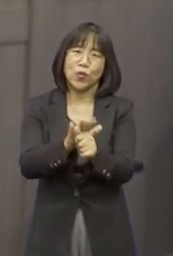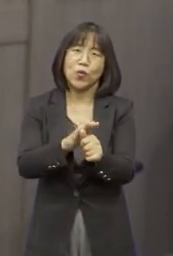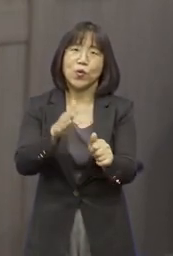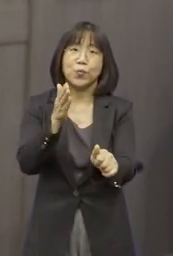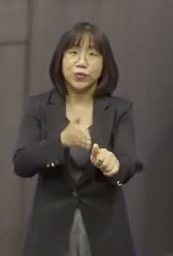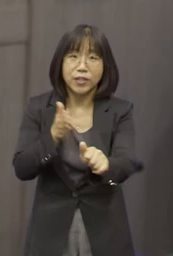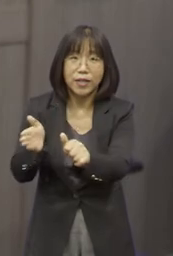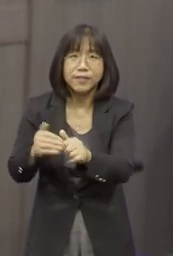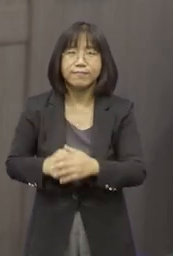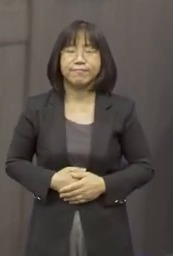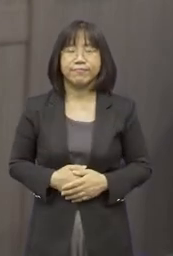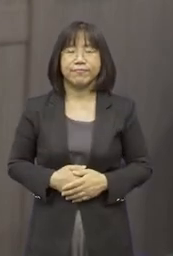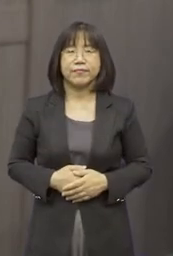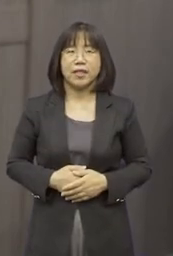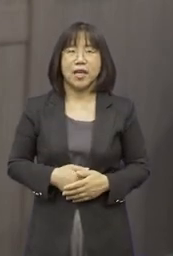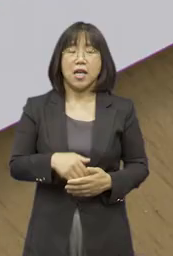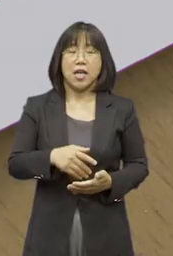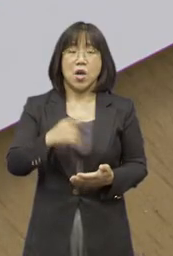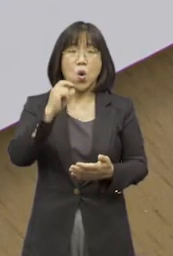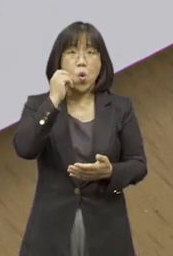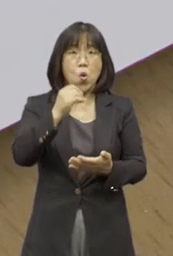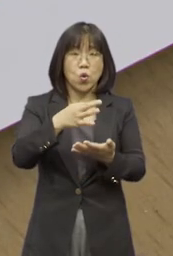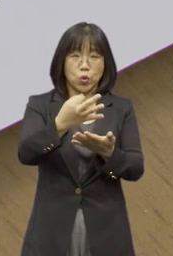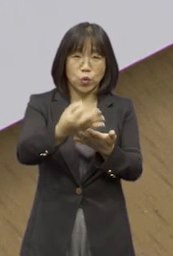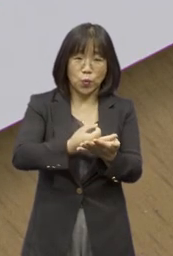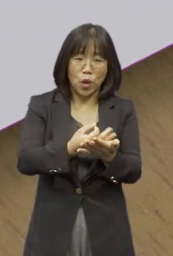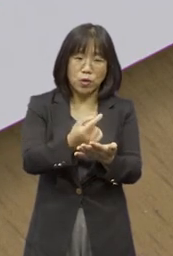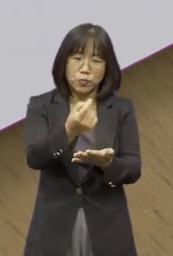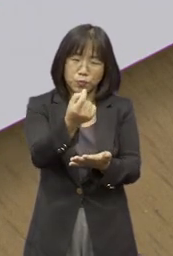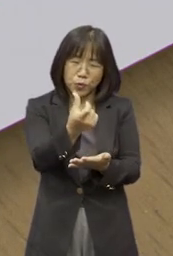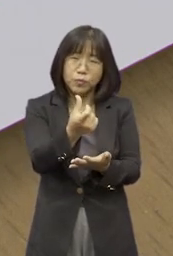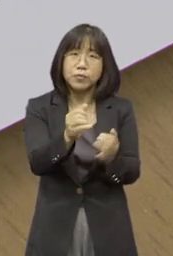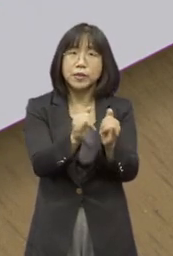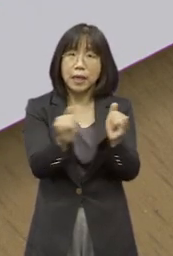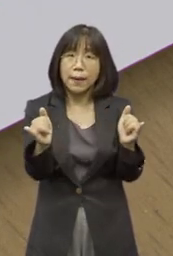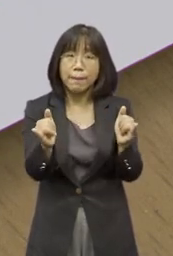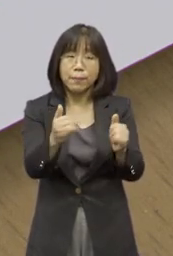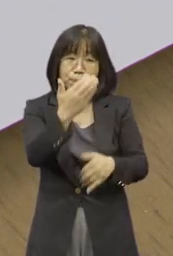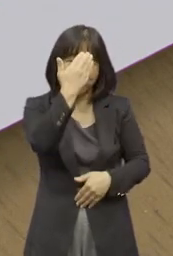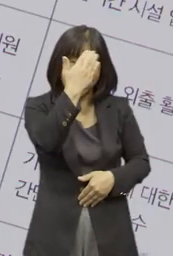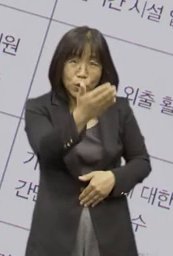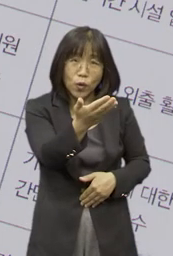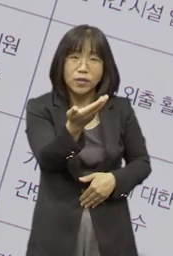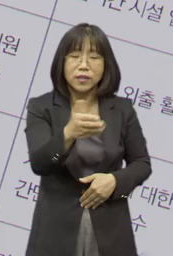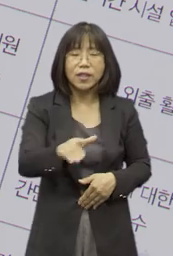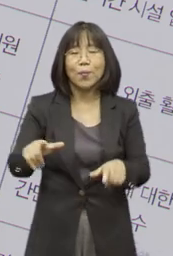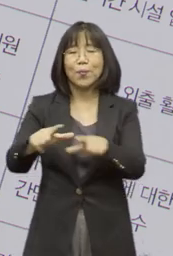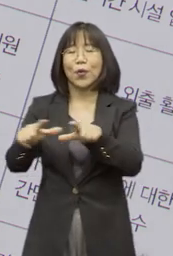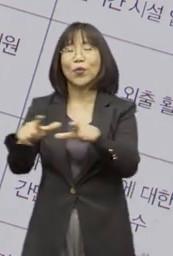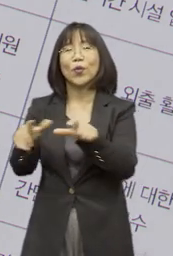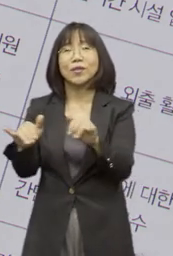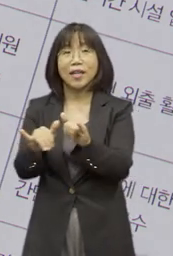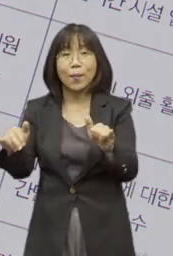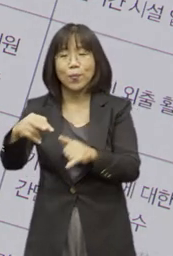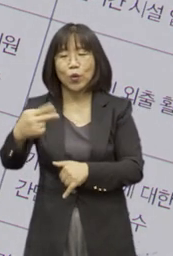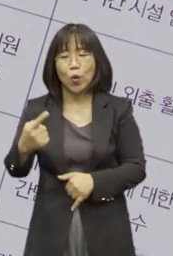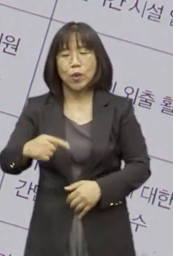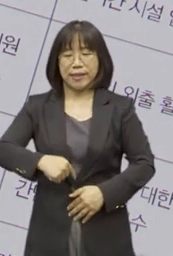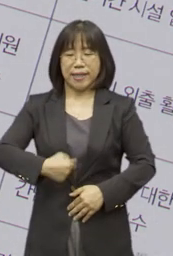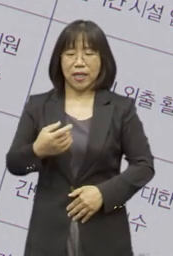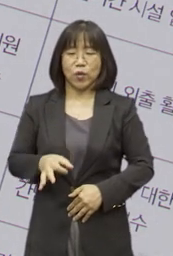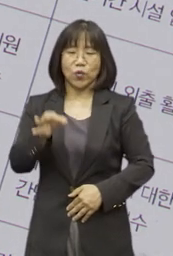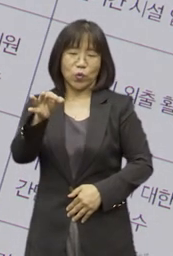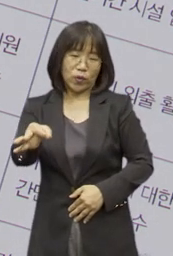관심과 협조를 부탁드리겠습니다. 저소득 가구일 경우 모든 서비스를 무료로 받을 수 있지만